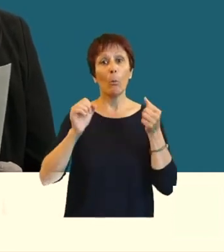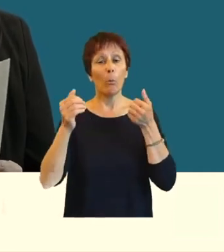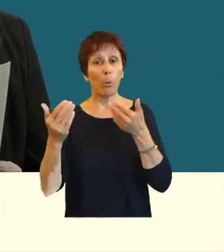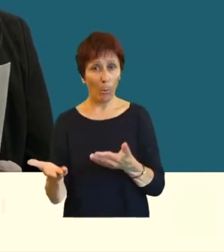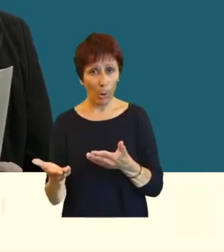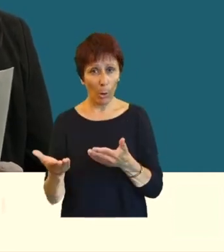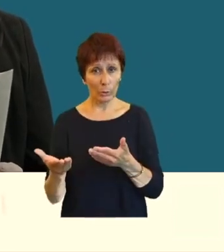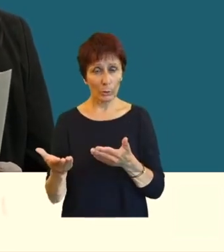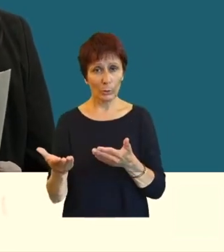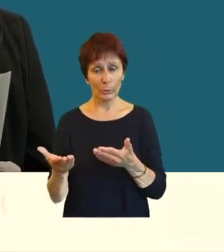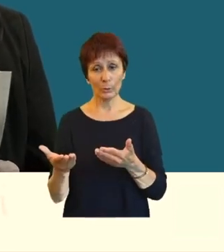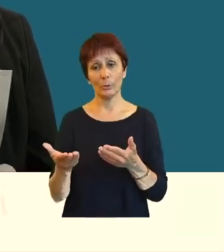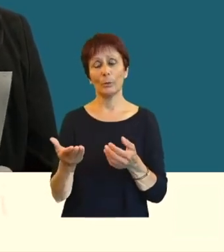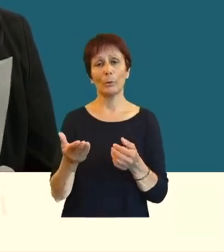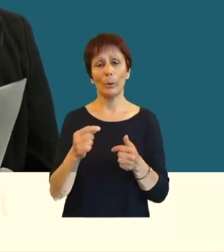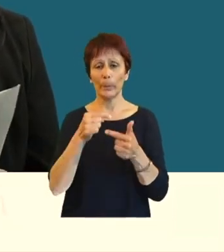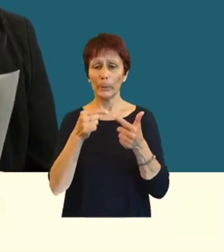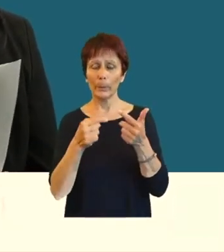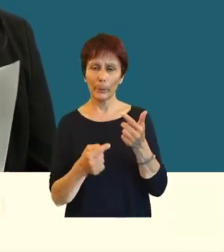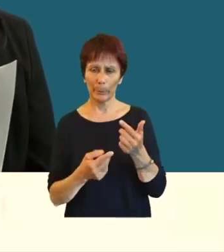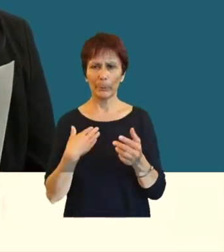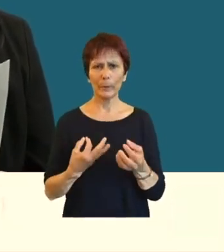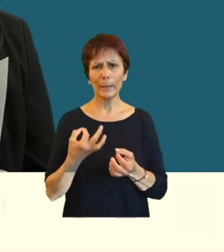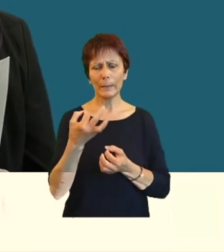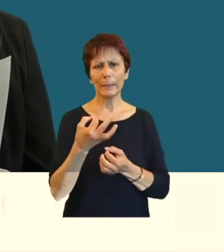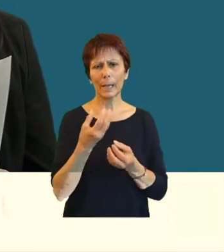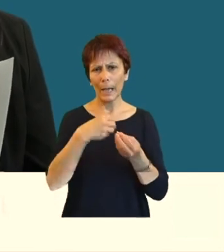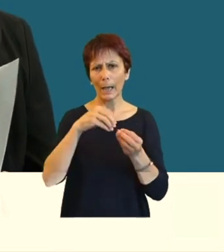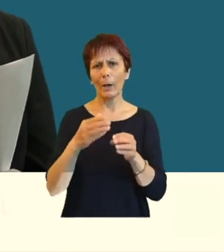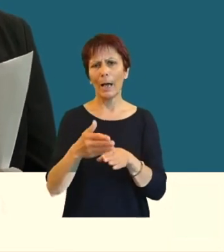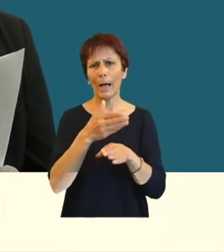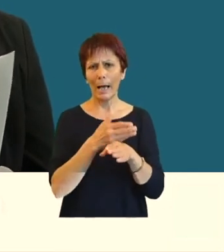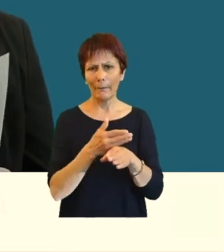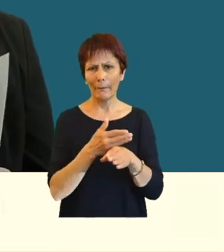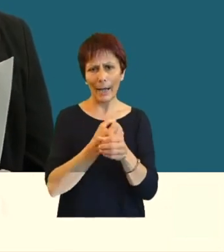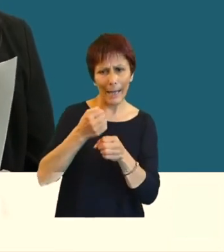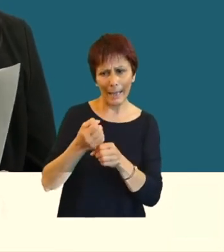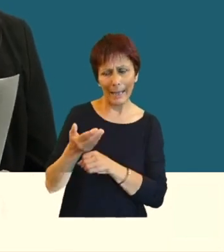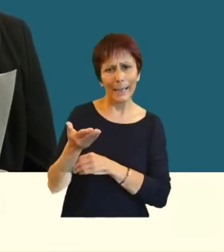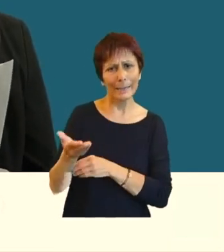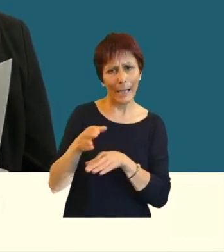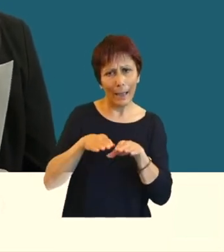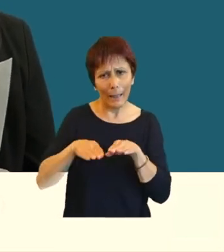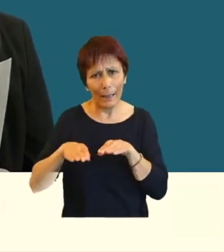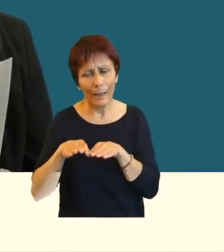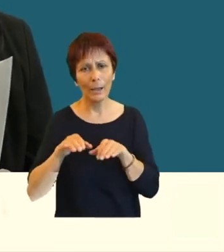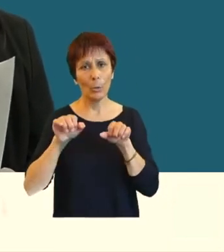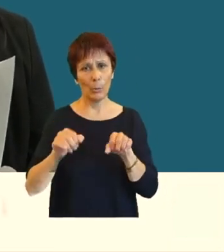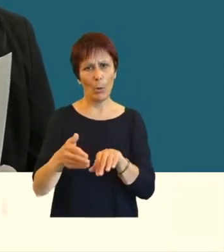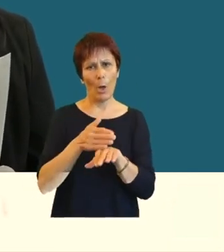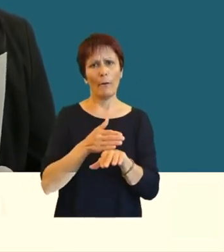cellule transverse. Alors, je vais vous apporter quelques précisions, car avant de vouloir mettre en place une cellule transverse, il aurait peut-être fallu se